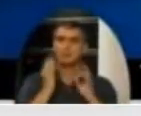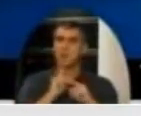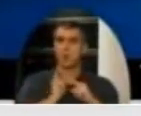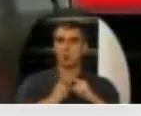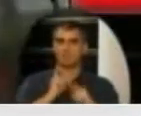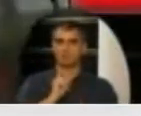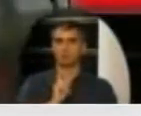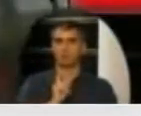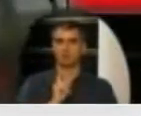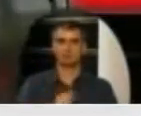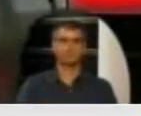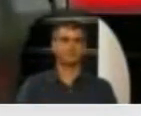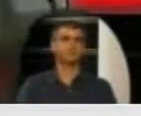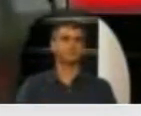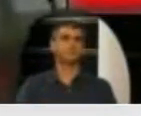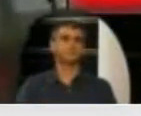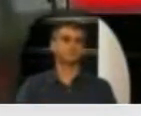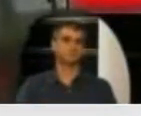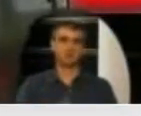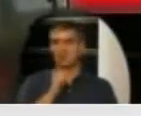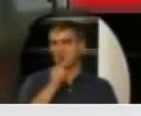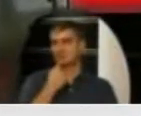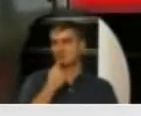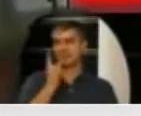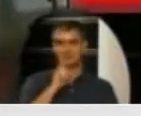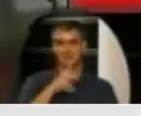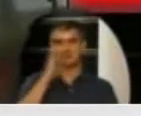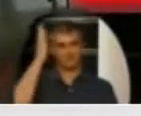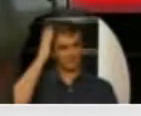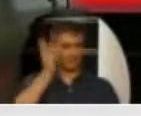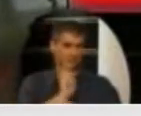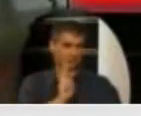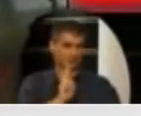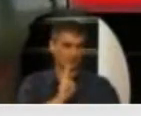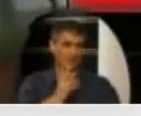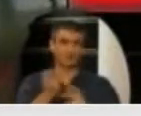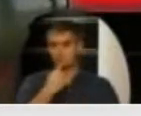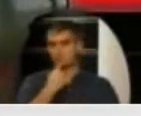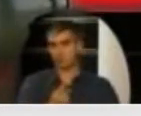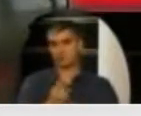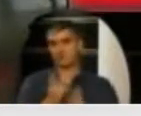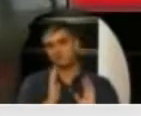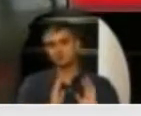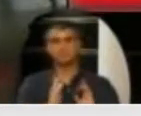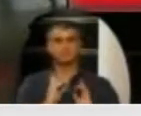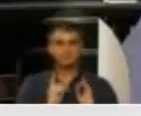מדויקים. הוא לא רוצה להגיד שבנט משקר, אבל הוא אמר את זה בדרכו